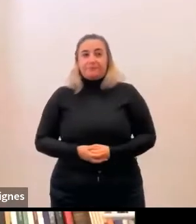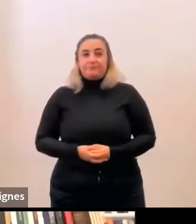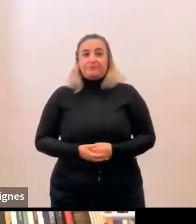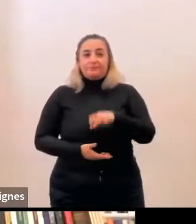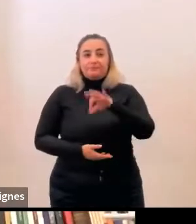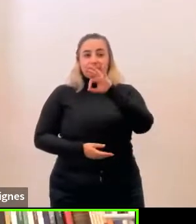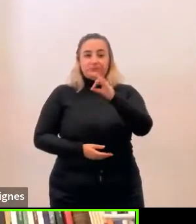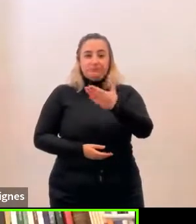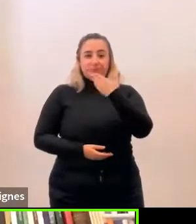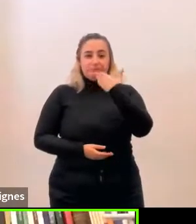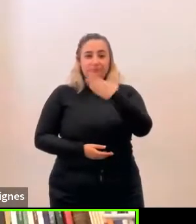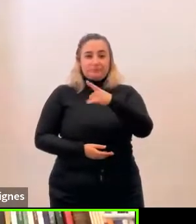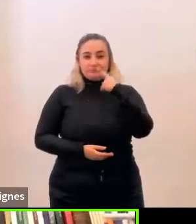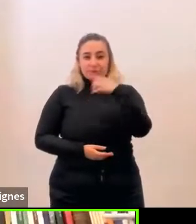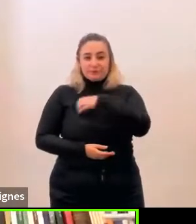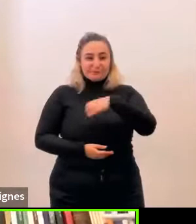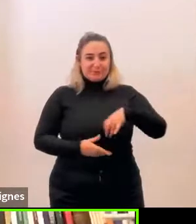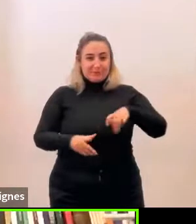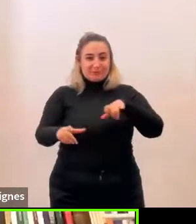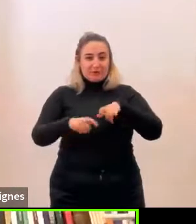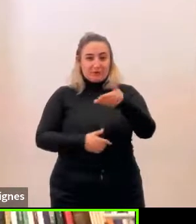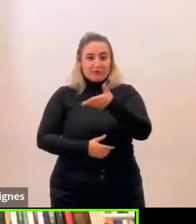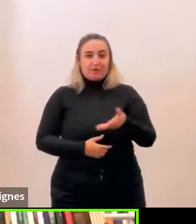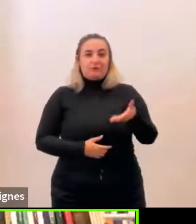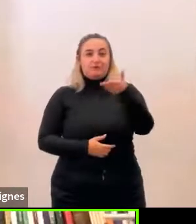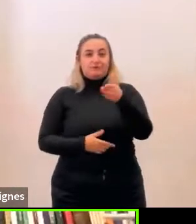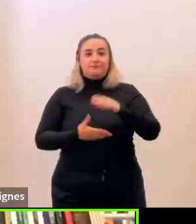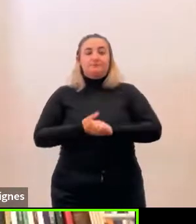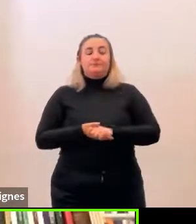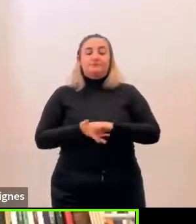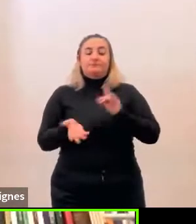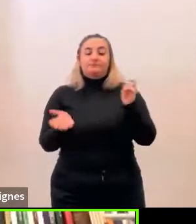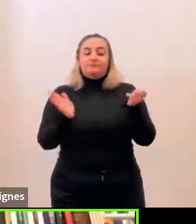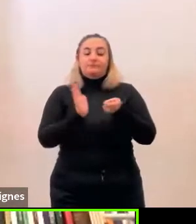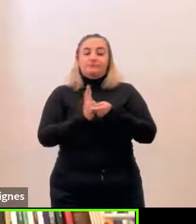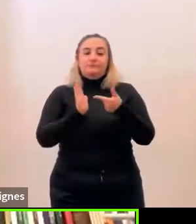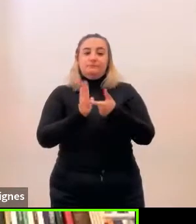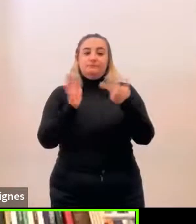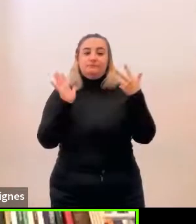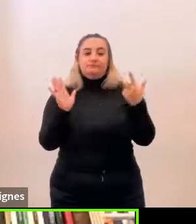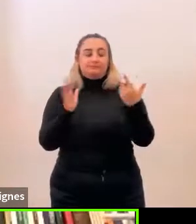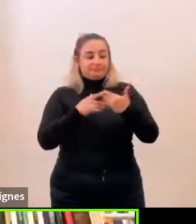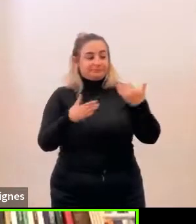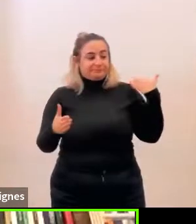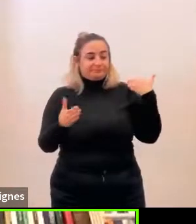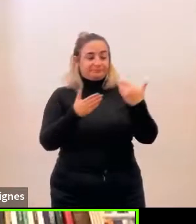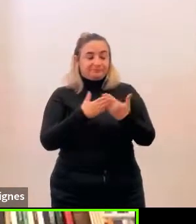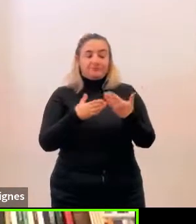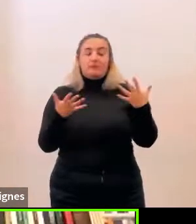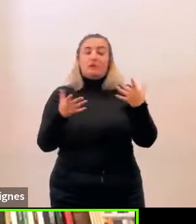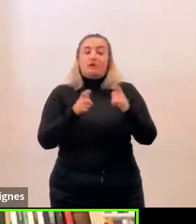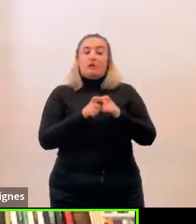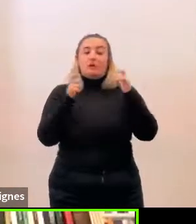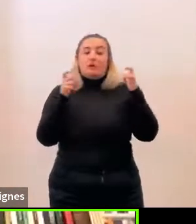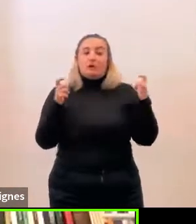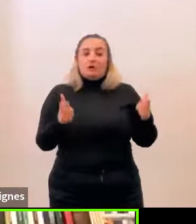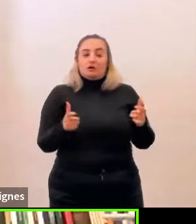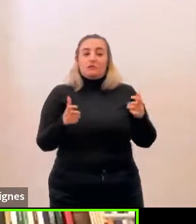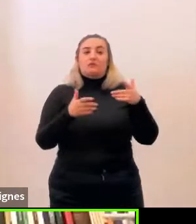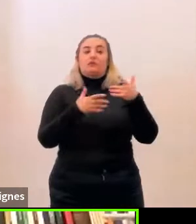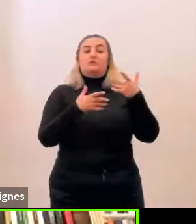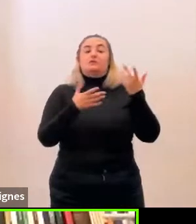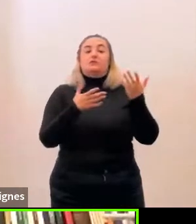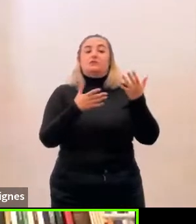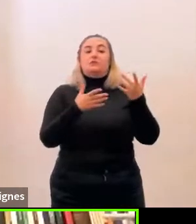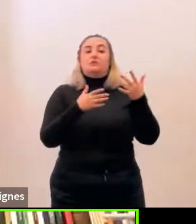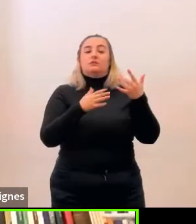Oui, merci Monsieur le Maire, mes chers collègues. Depuis 2008, vous le savez, la ville de Nancy et la Société d'histoire de la Lorraine et du Musée Lorrain sont liées